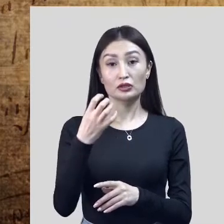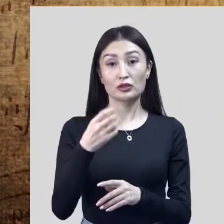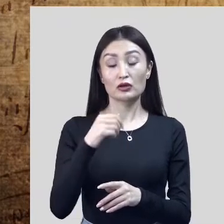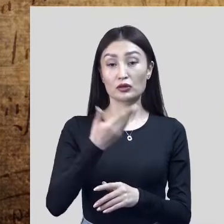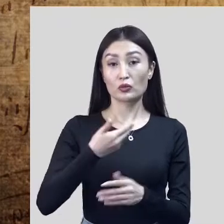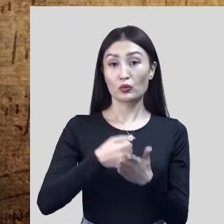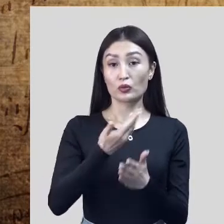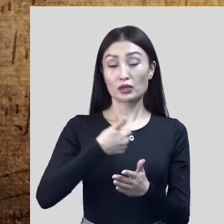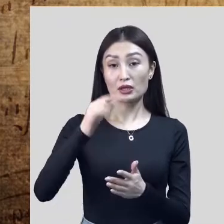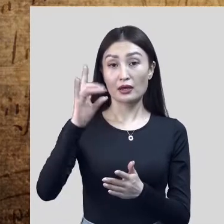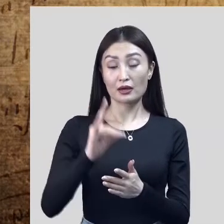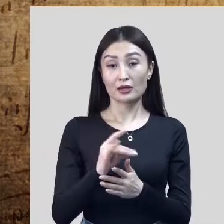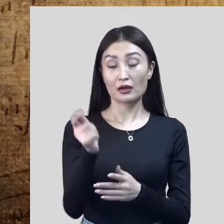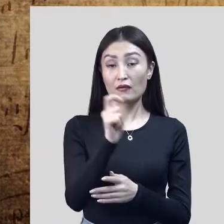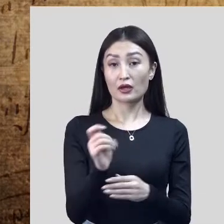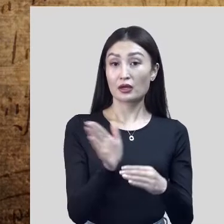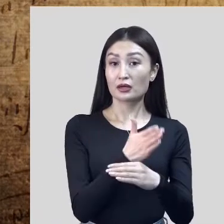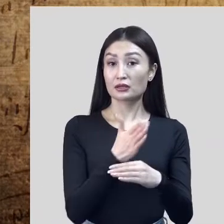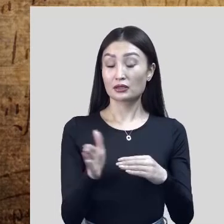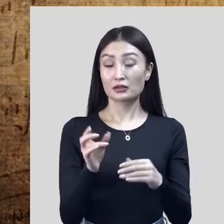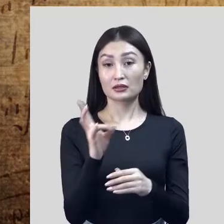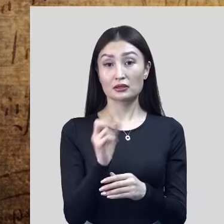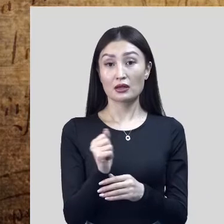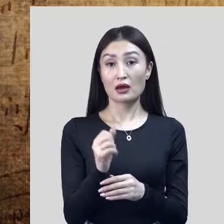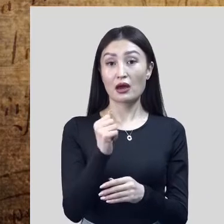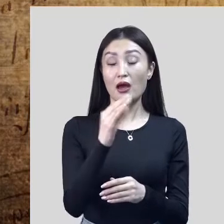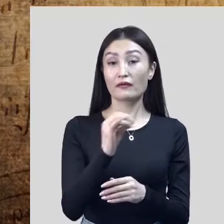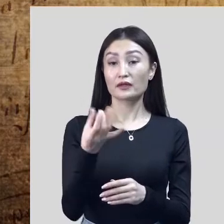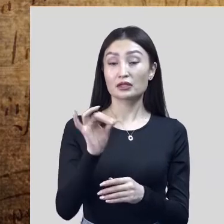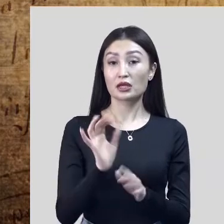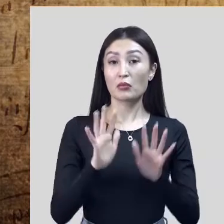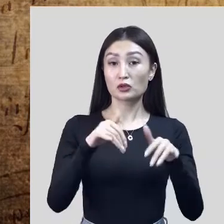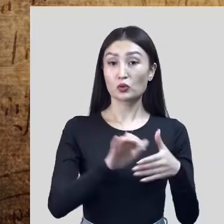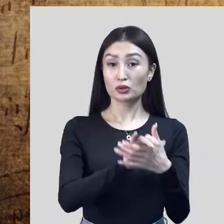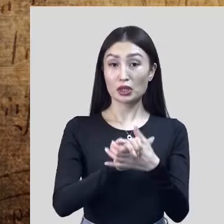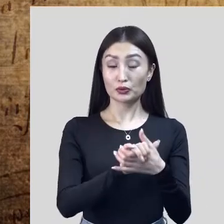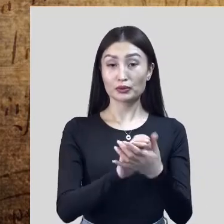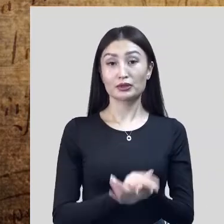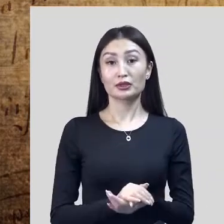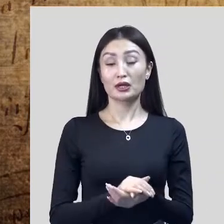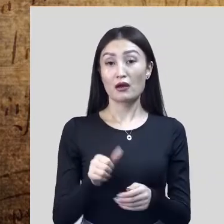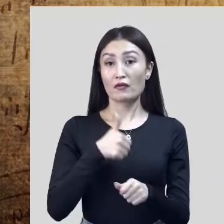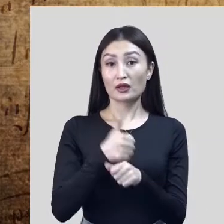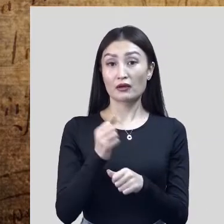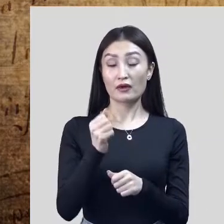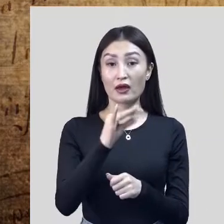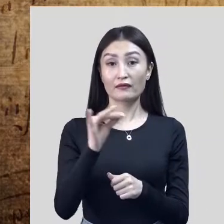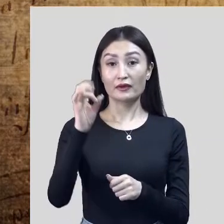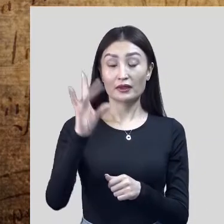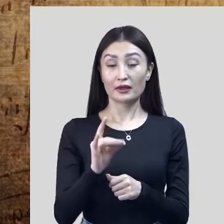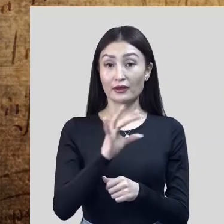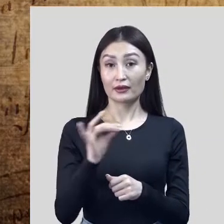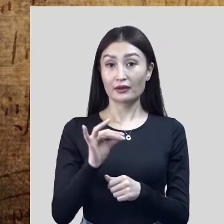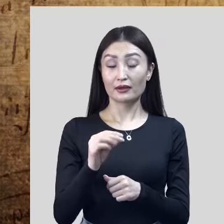431-404 год до н.э. В ходе войны полисы разделились на Афинский морской союз во главе с Афинами